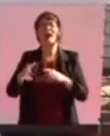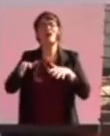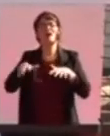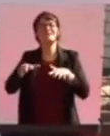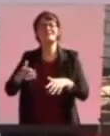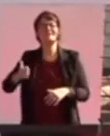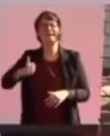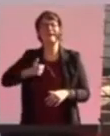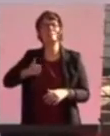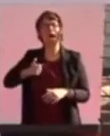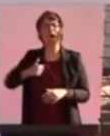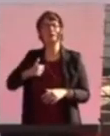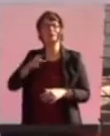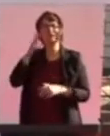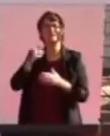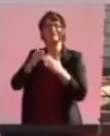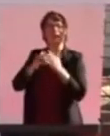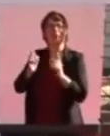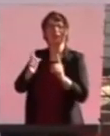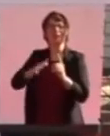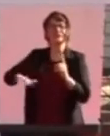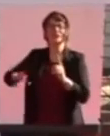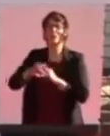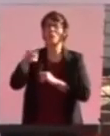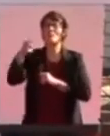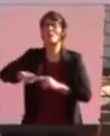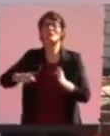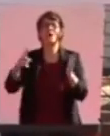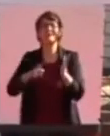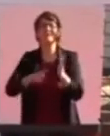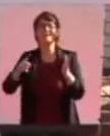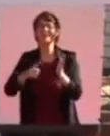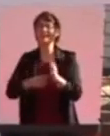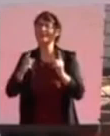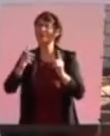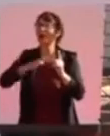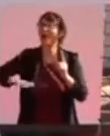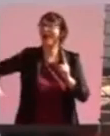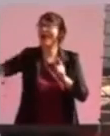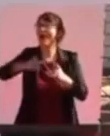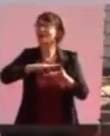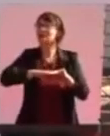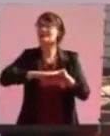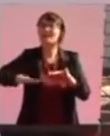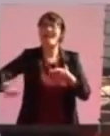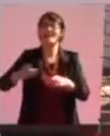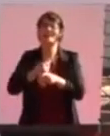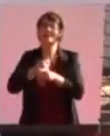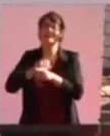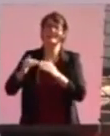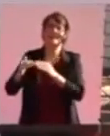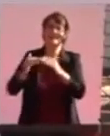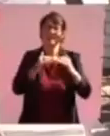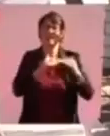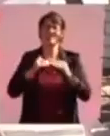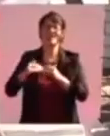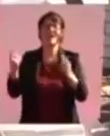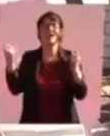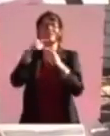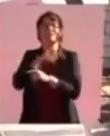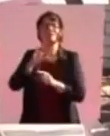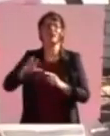perché il diritto a un ambiente salubre non è garantito allo stesso modo nelle nostre regioni